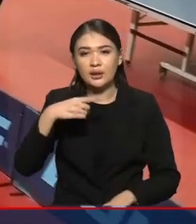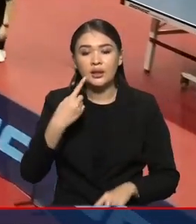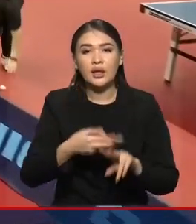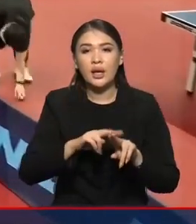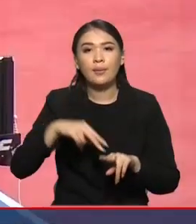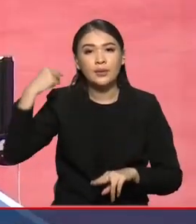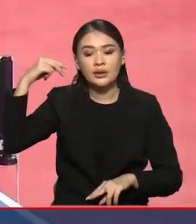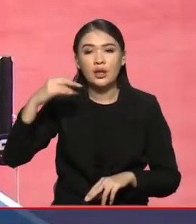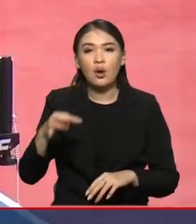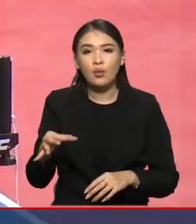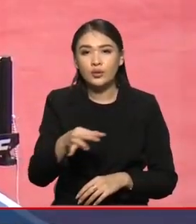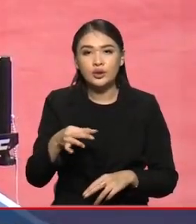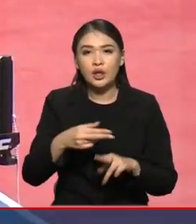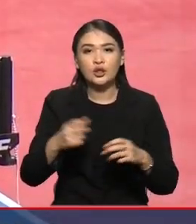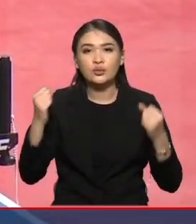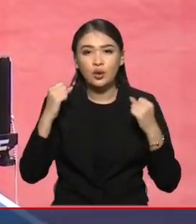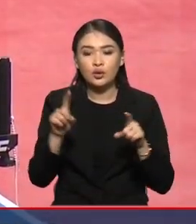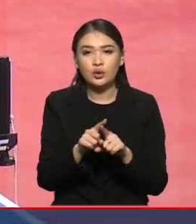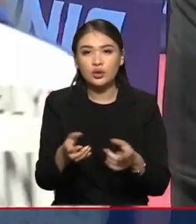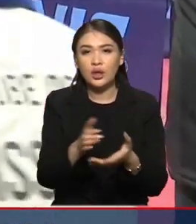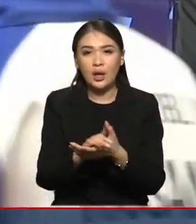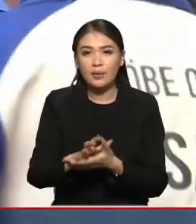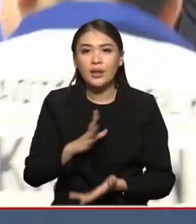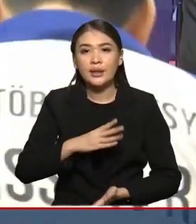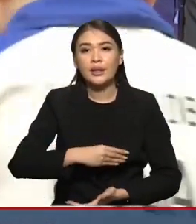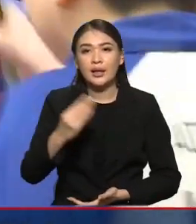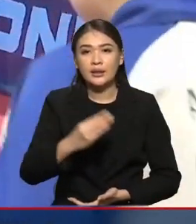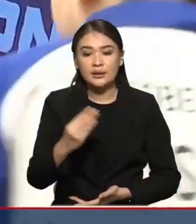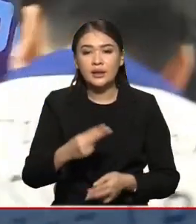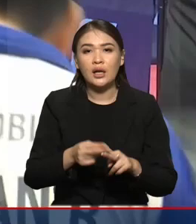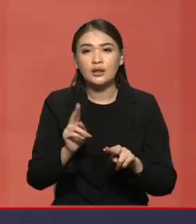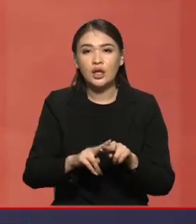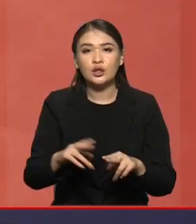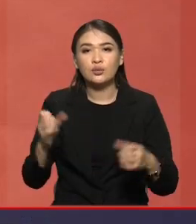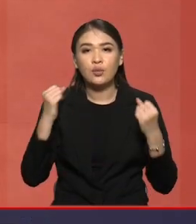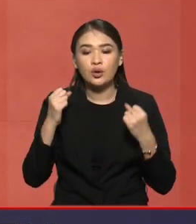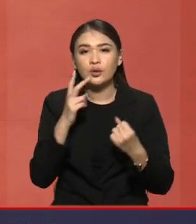облыс орталығында спорттың дамуымен де танысты. Теннис орталығында болып, спортшыларға жасалған